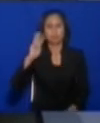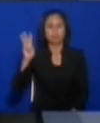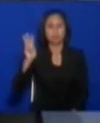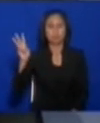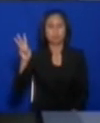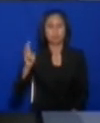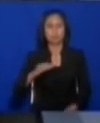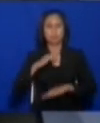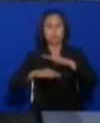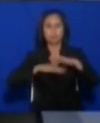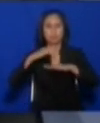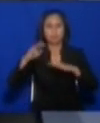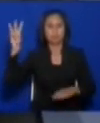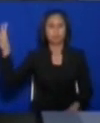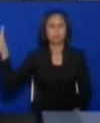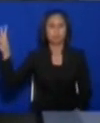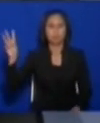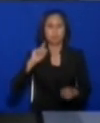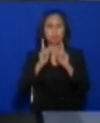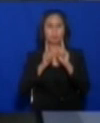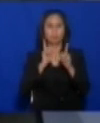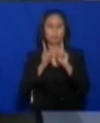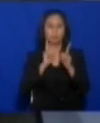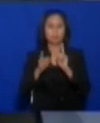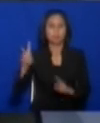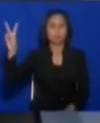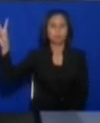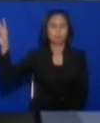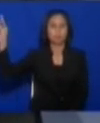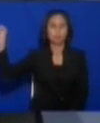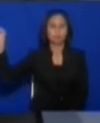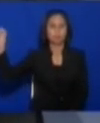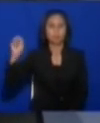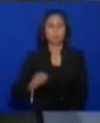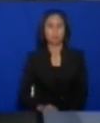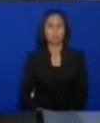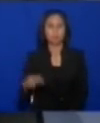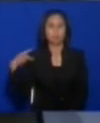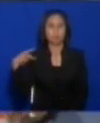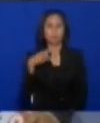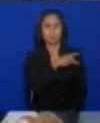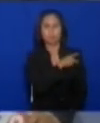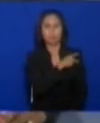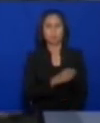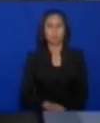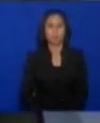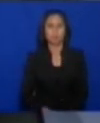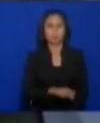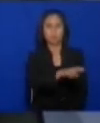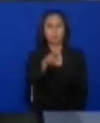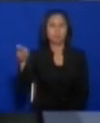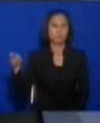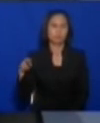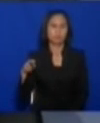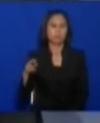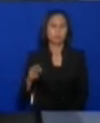tiga untuk memaparkan visi dan misi kami jika amanah masyarakat kota Tegal memilih kami untuk memimpin